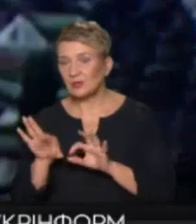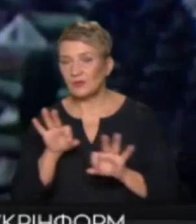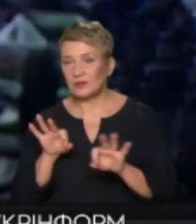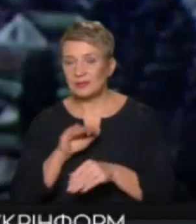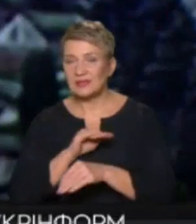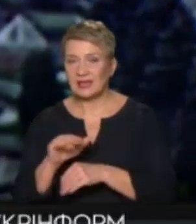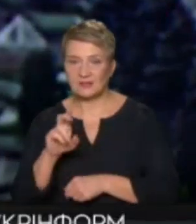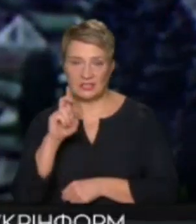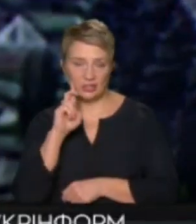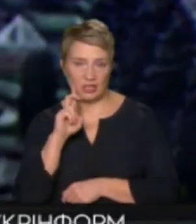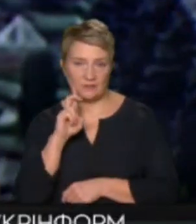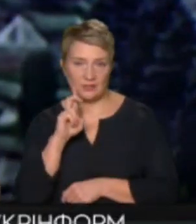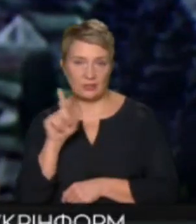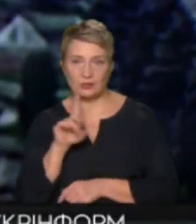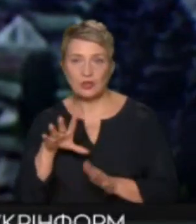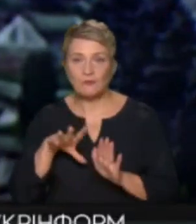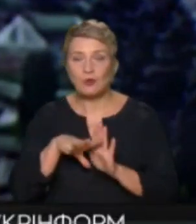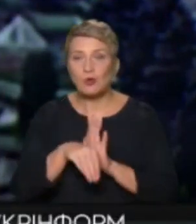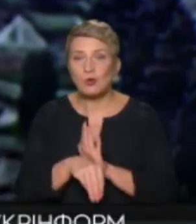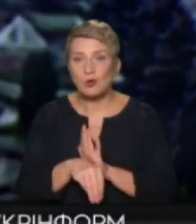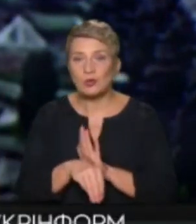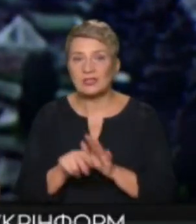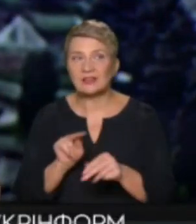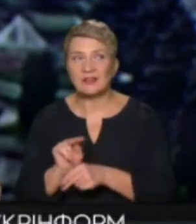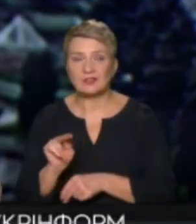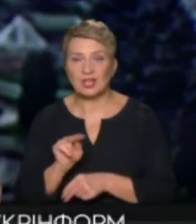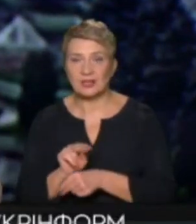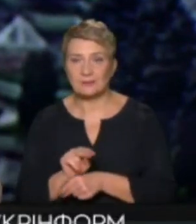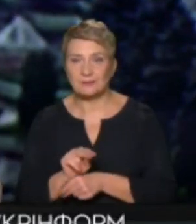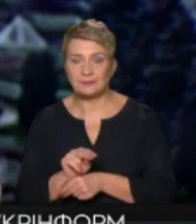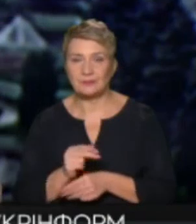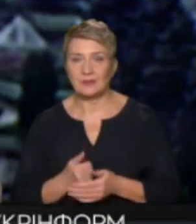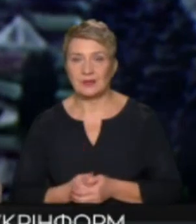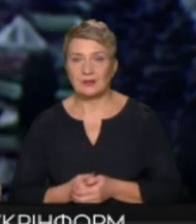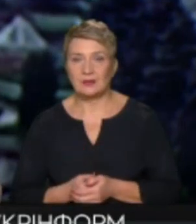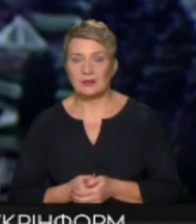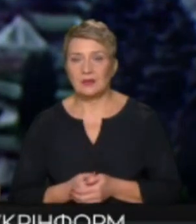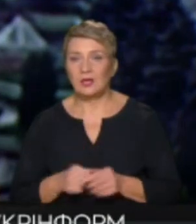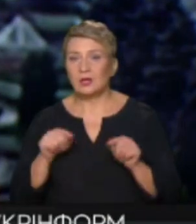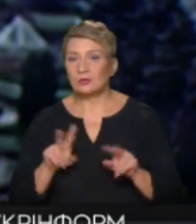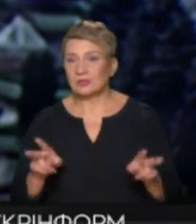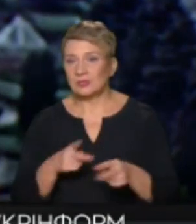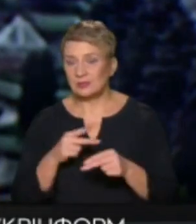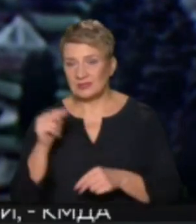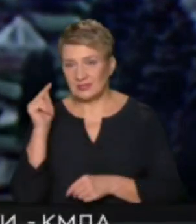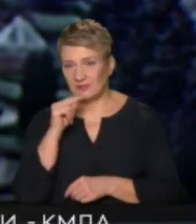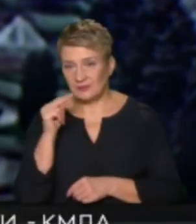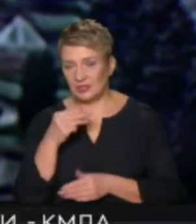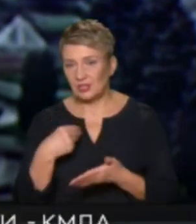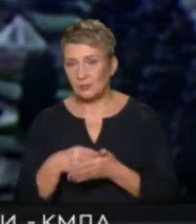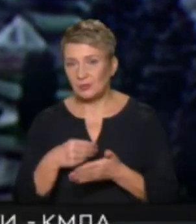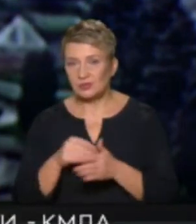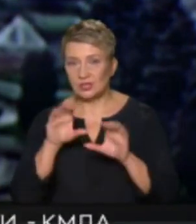держави. Що входить, власне, в саме навчання? Ну, тут не потрібно вивчати бюджетний кодекс, да, або